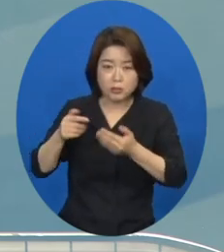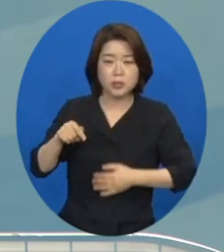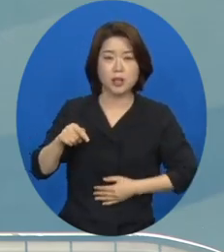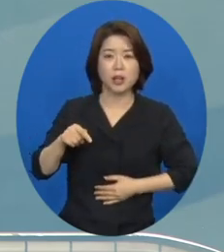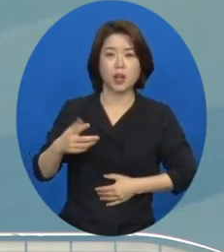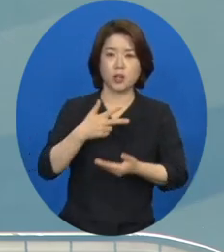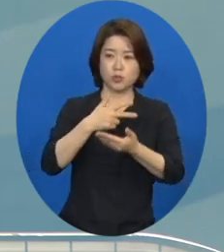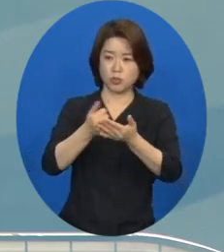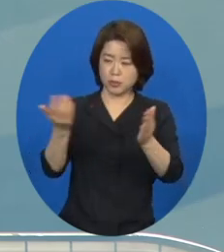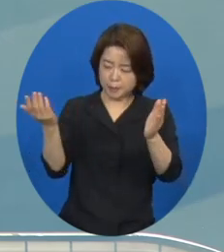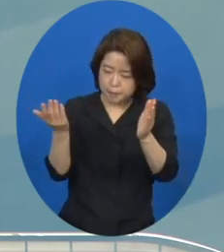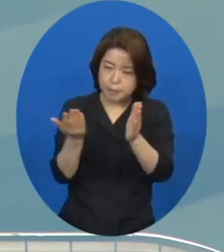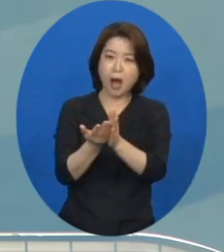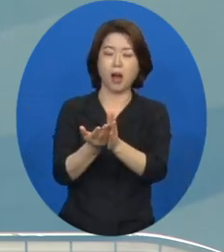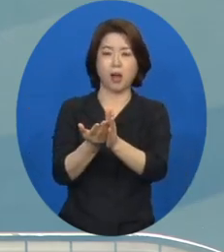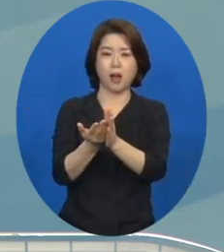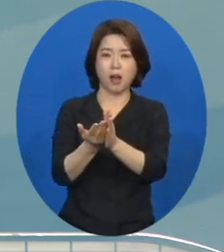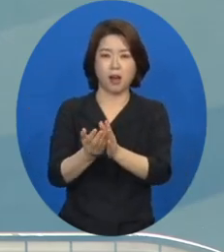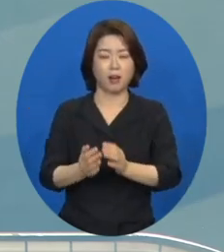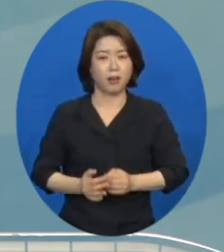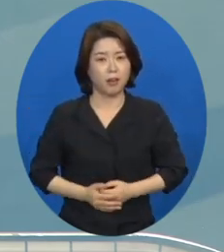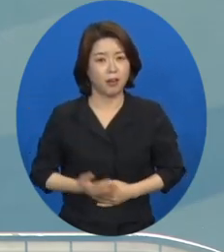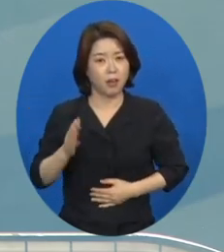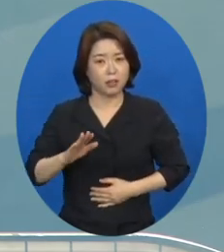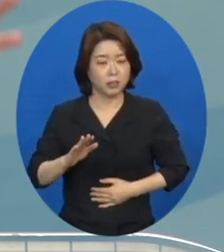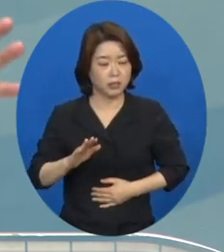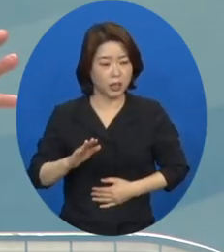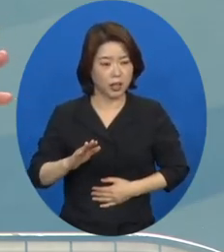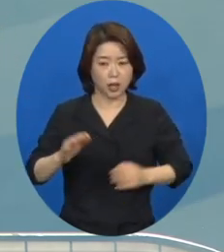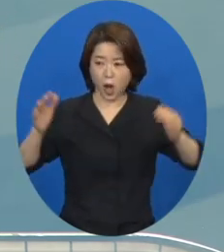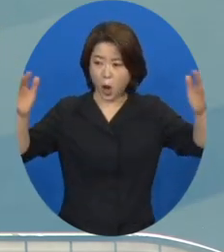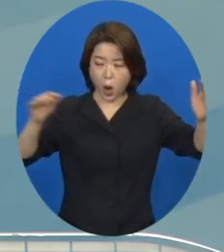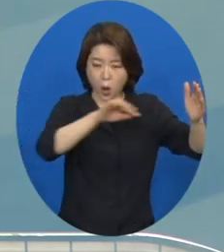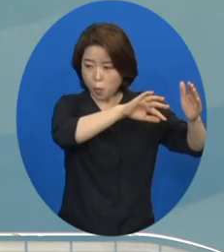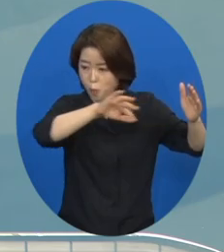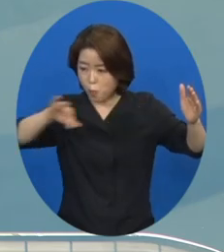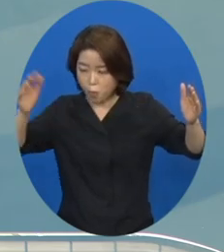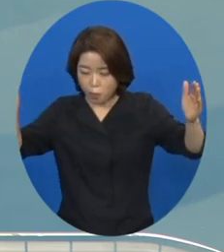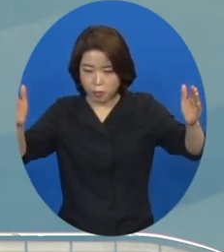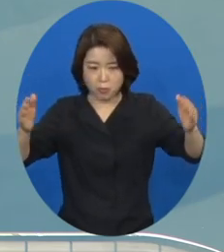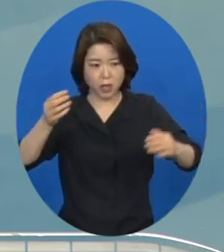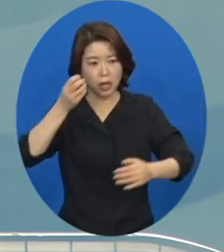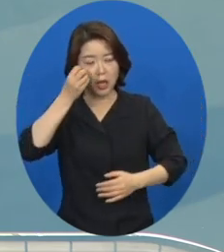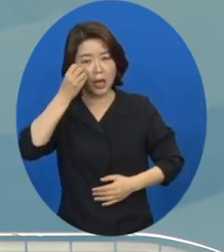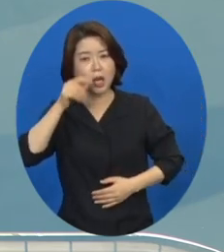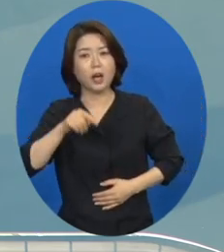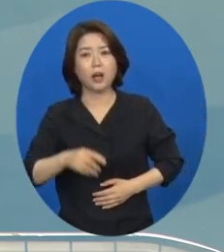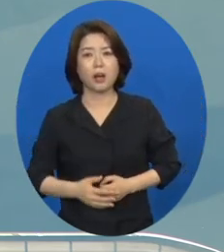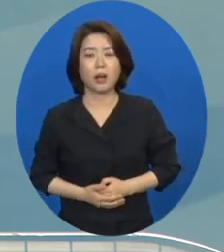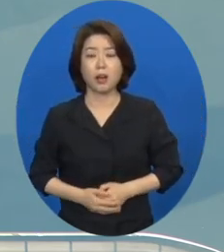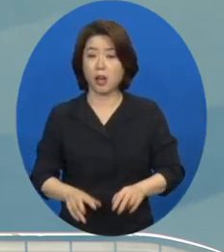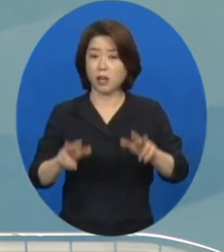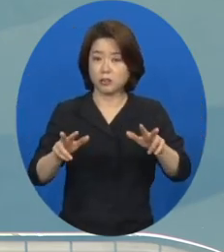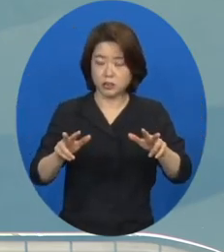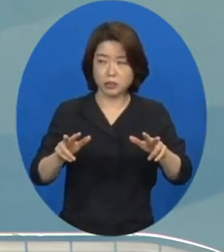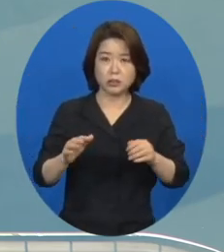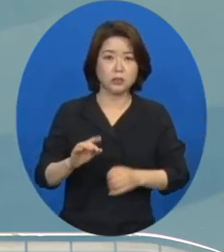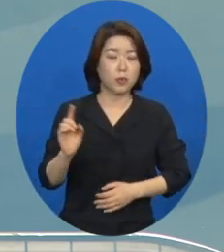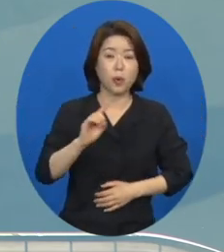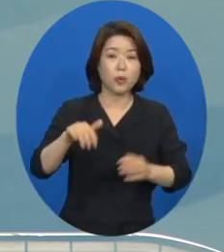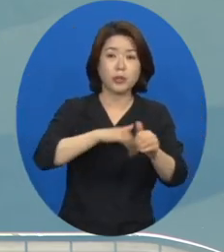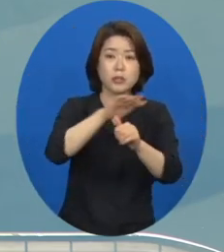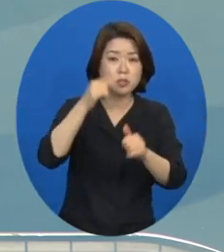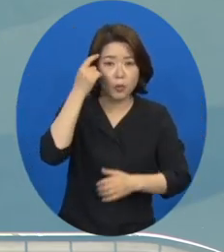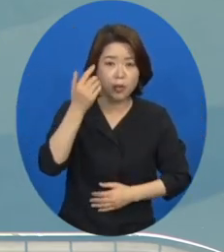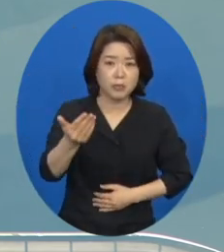주님과 딱 맞는 내용이죠. 그런데 문맥을 놓고 보면 너무 이상한 말씀입니다. 지금 어떤